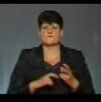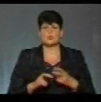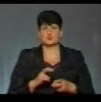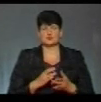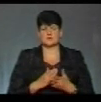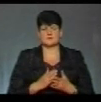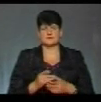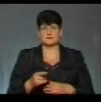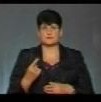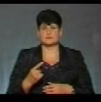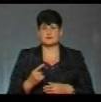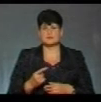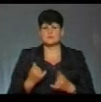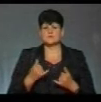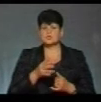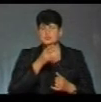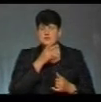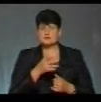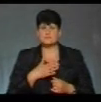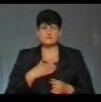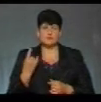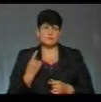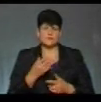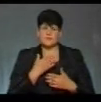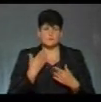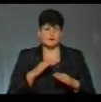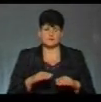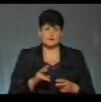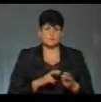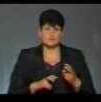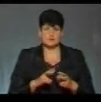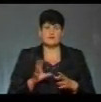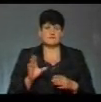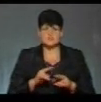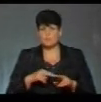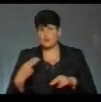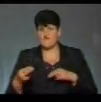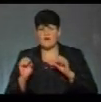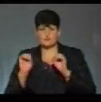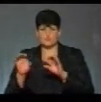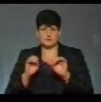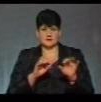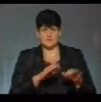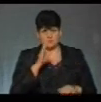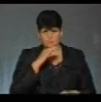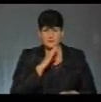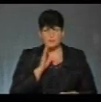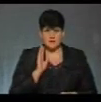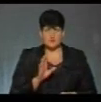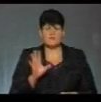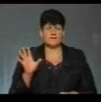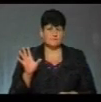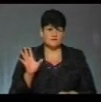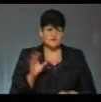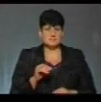на Тернопільщині? На даний час у нас області немає розшуканих дітей, всі повернуті батькам. Тобто з тих 116, які